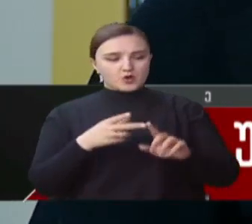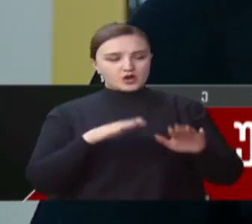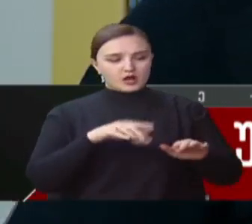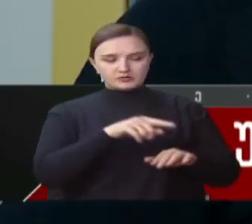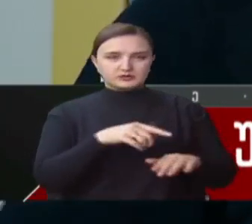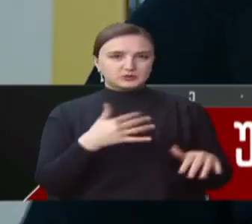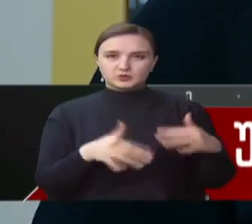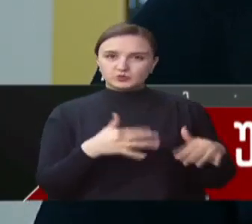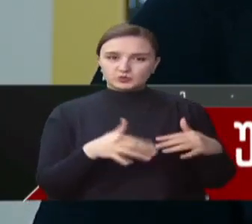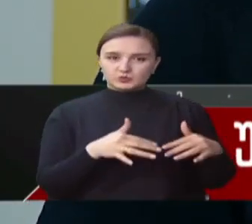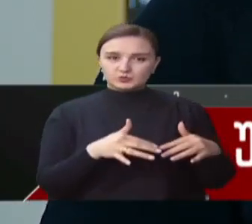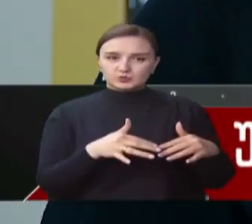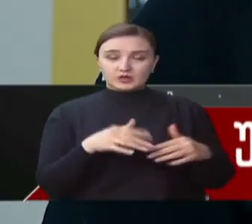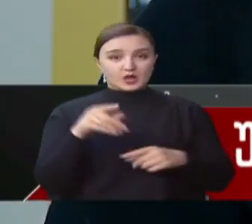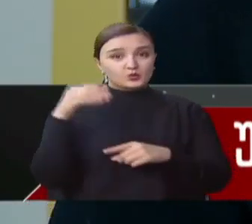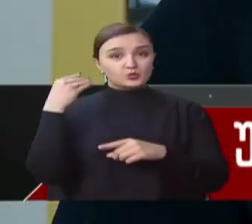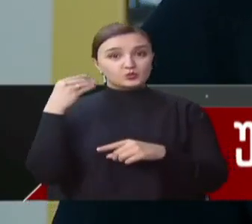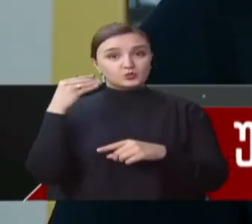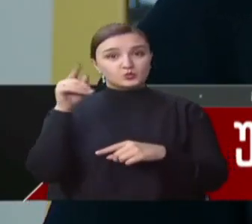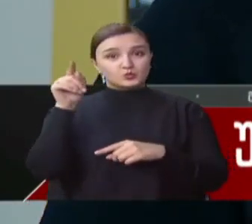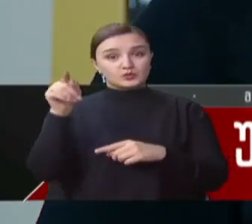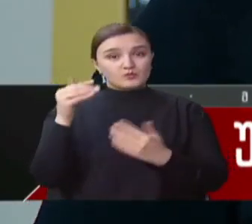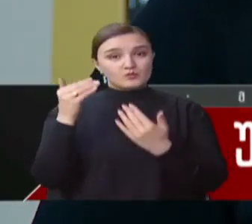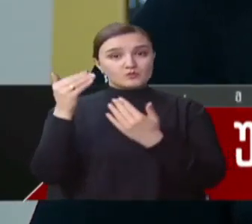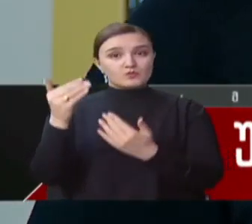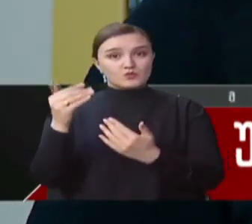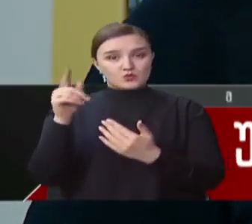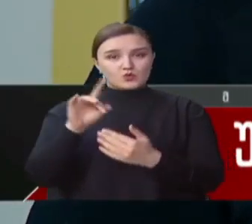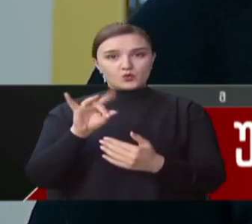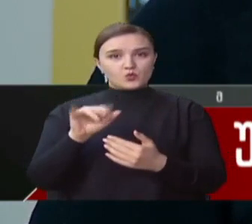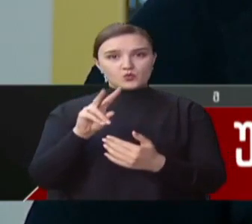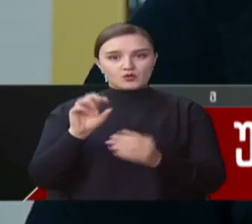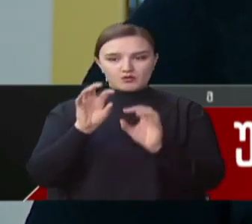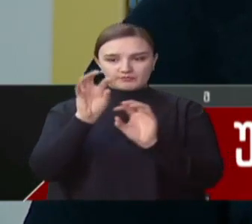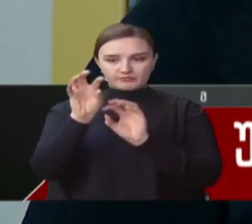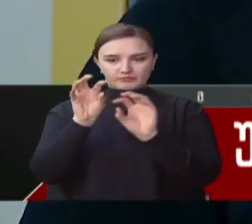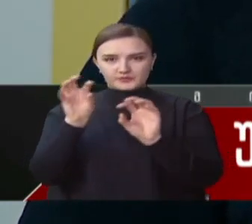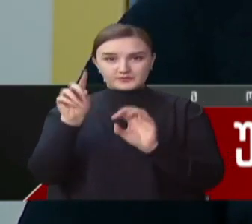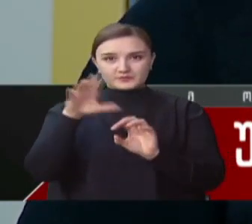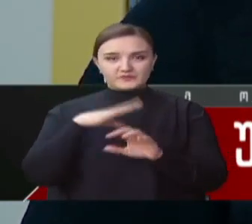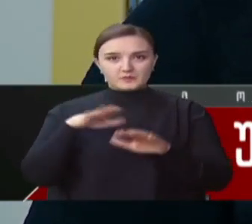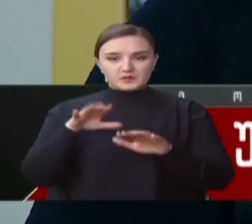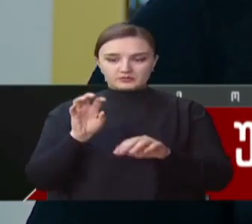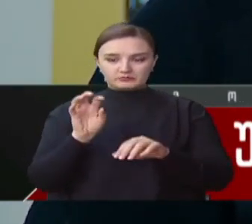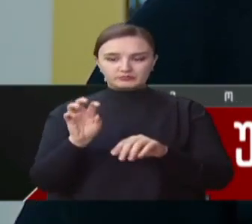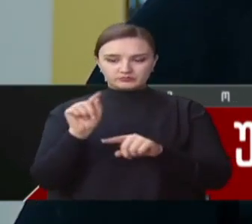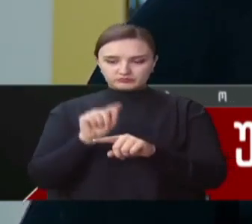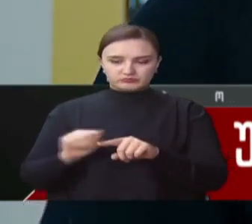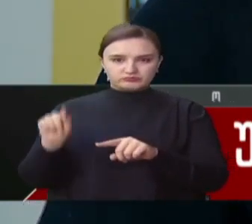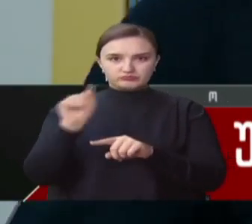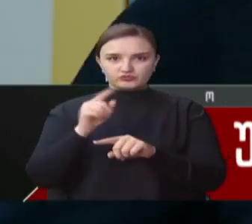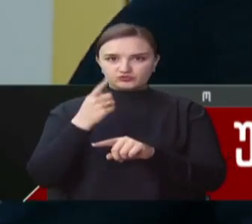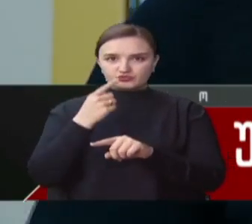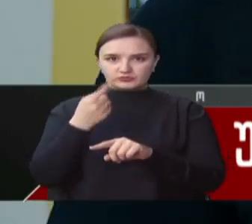ستابالی ایت وقت اینکه به ترکتی ترکتی سیس موری سابتخیش رو کازه ای سادگیلی ساده میتیس رام مختار منش نوری رگورس